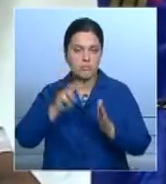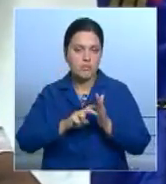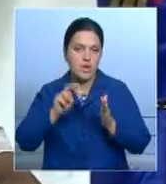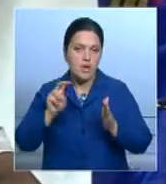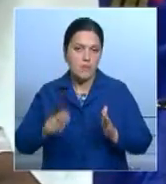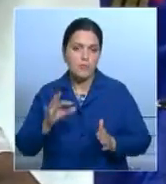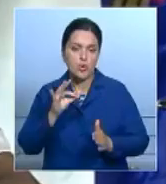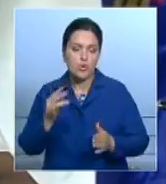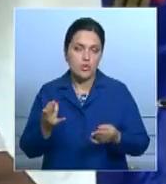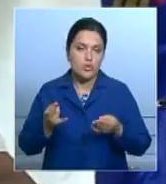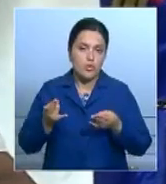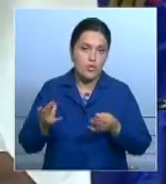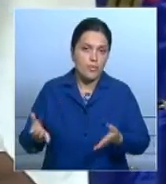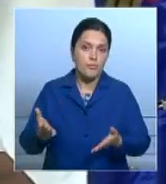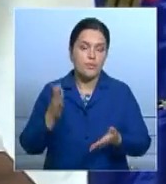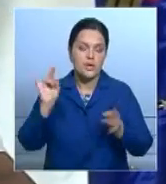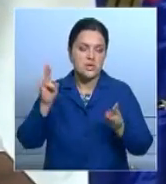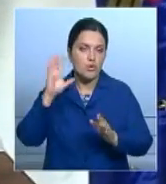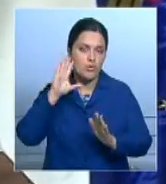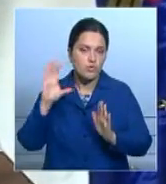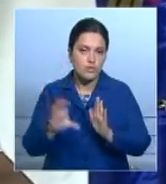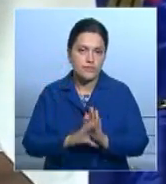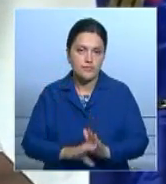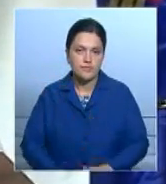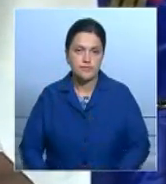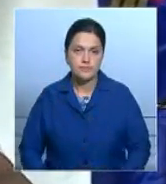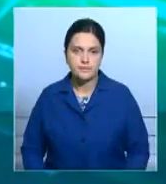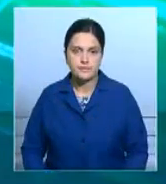ее состава. Почему мы должны их слушать?